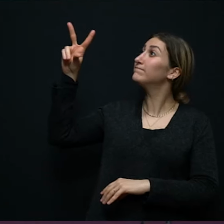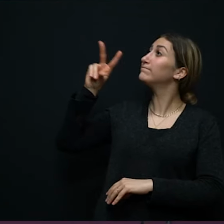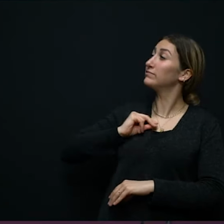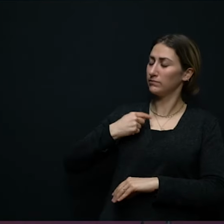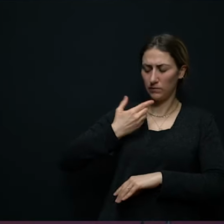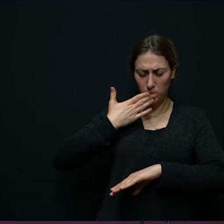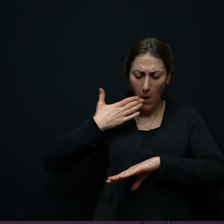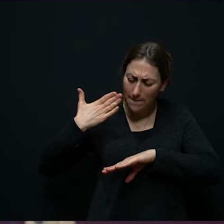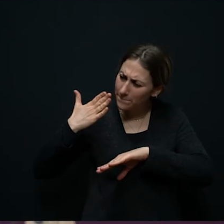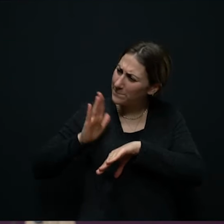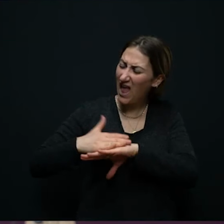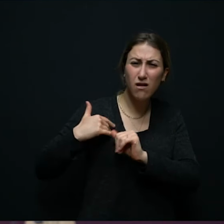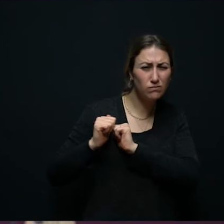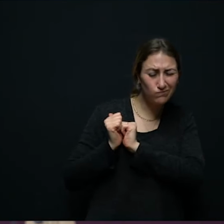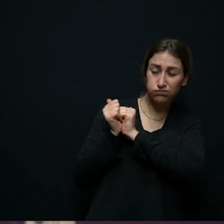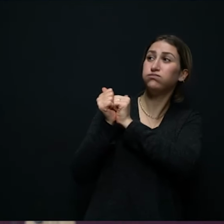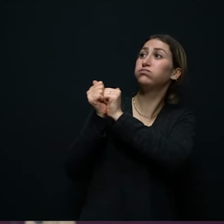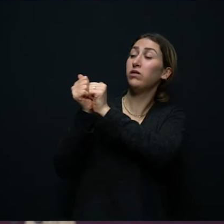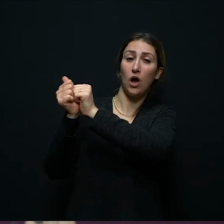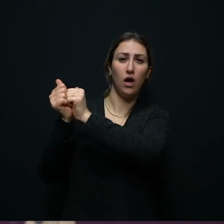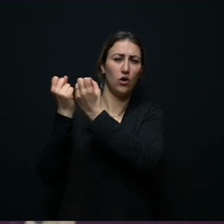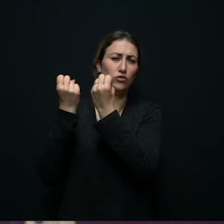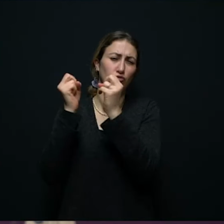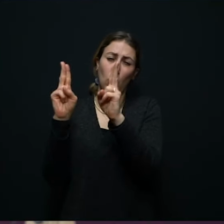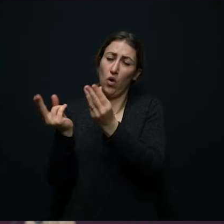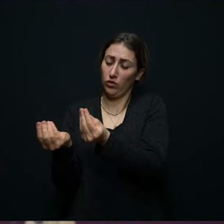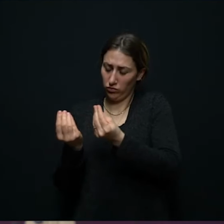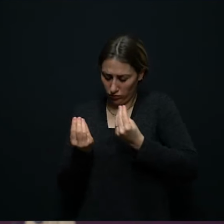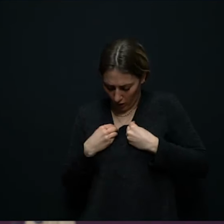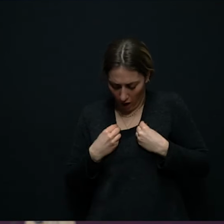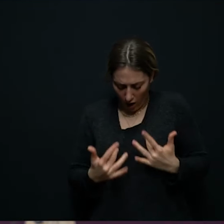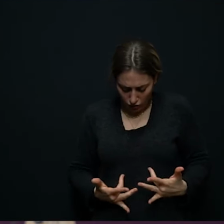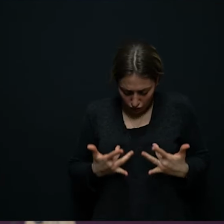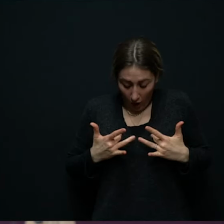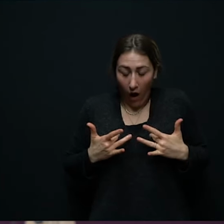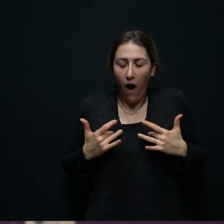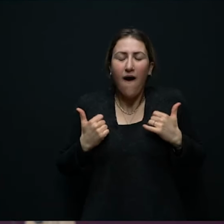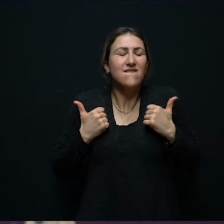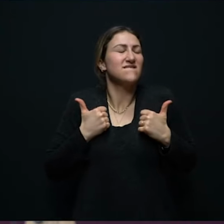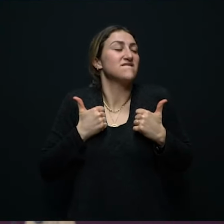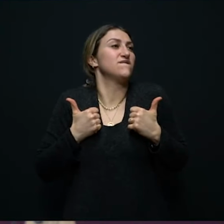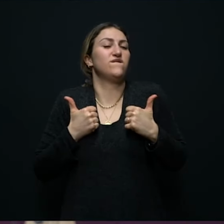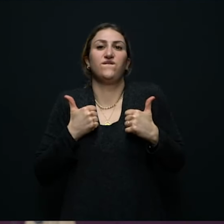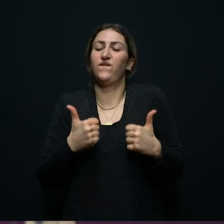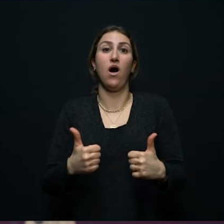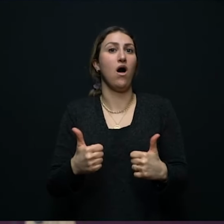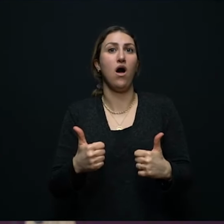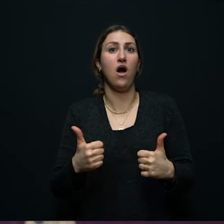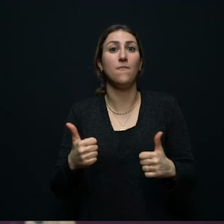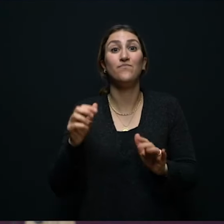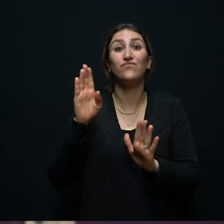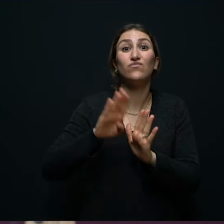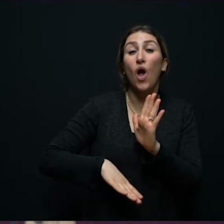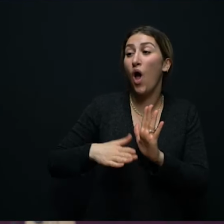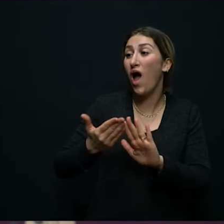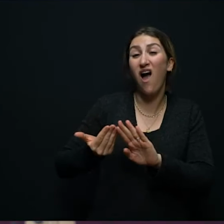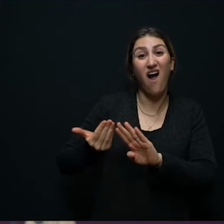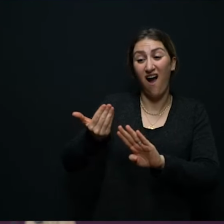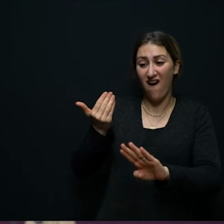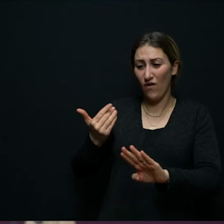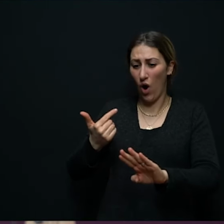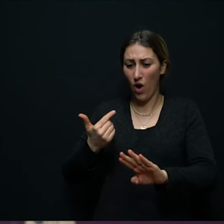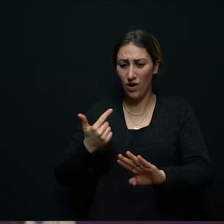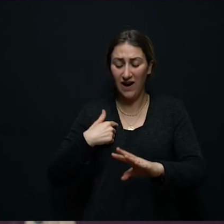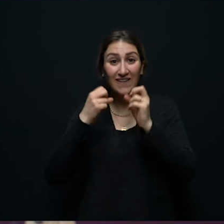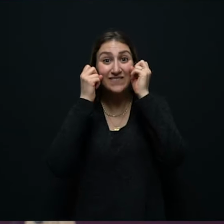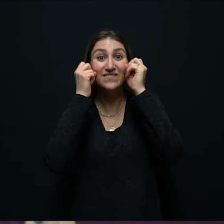parole de dieu toutes les périodes de ma vie où je luttais contre l'esprit saint toutes les périodes